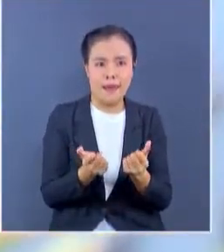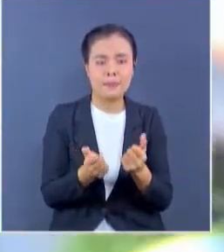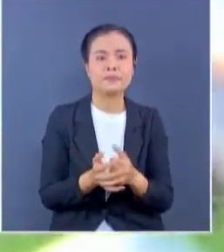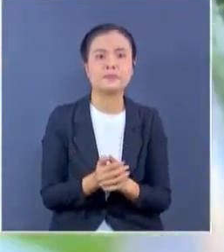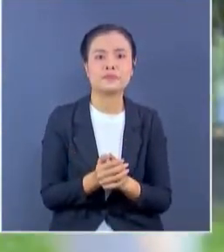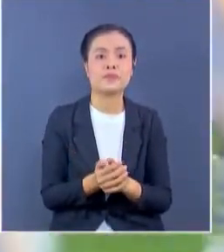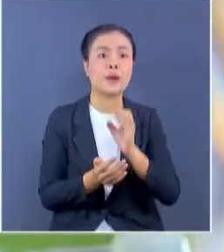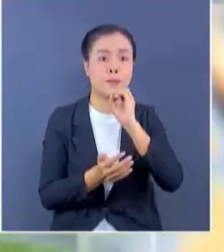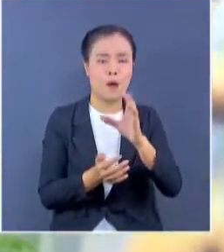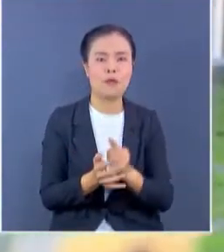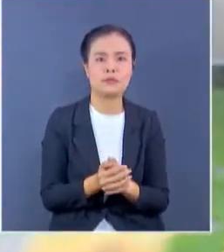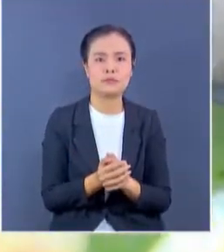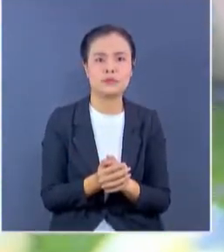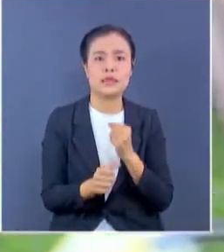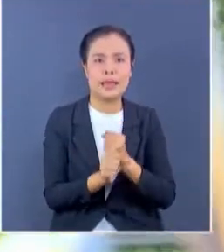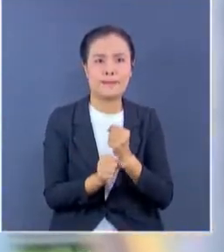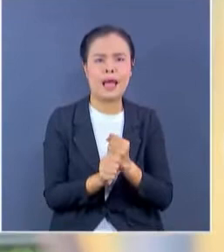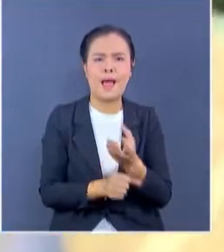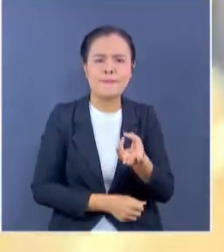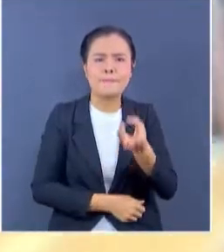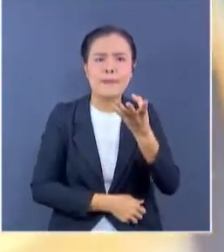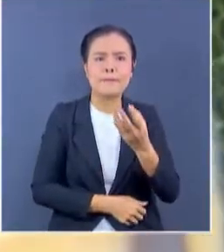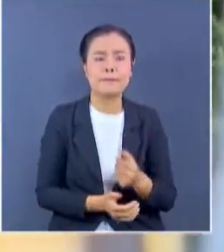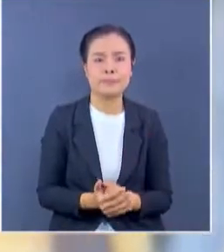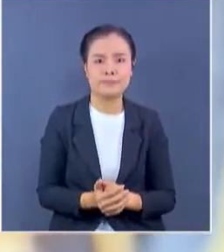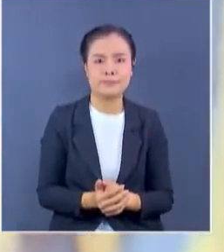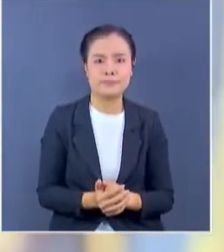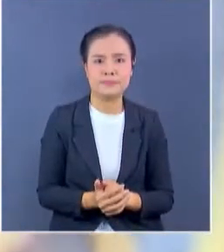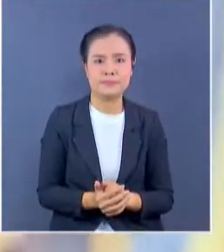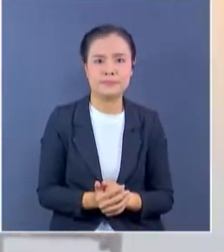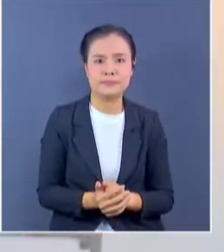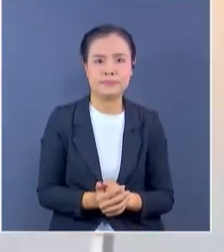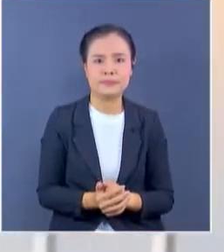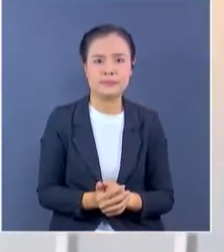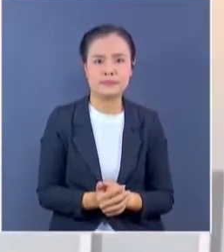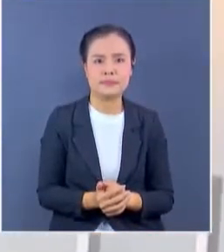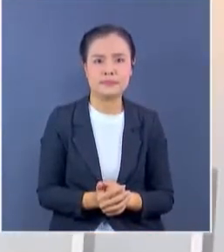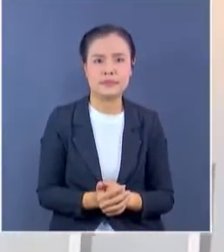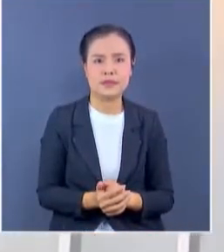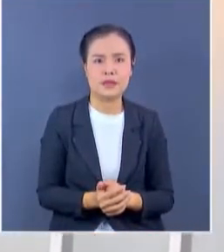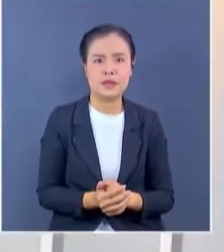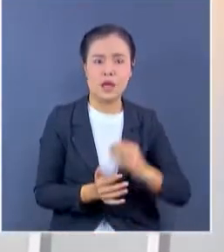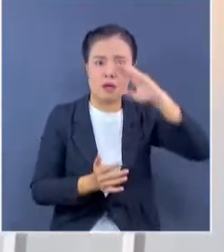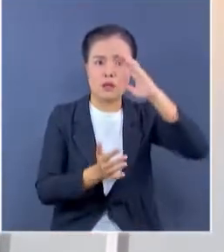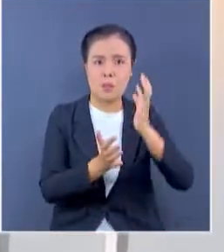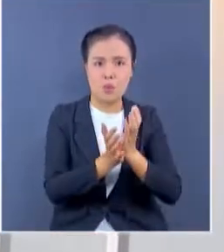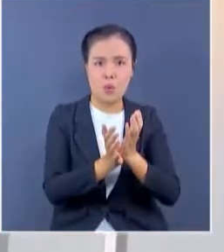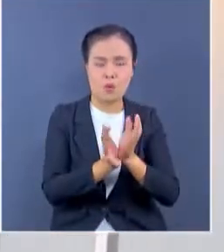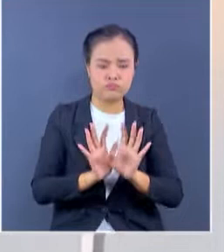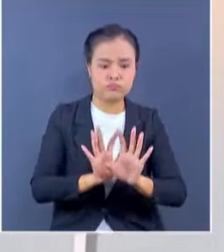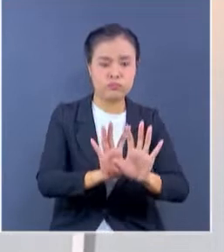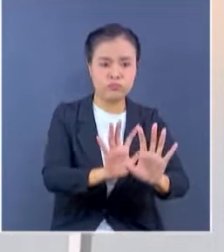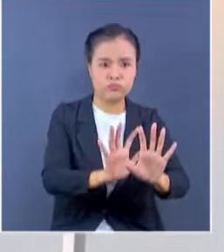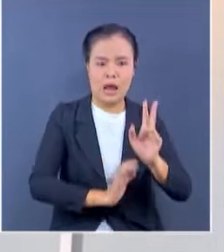องต้นเขาอ้างว่าเพิ่งจะมาทำงานที่นี่ได้ไม่กี่เดือนเท่านั้นแล้วก็อนุญาตให้เฉพาะเจ้าหน้าที่เข้าไปนะครับสื่อมวลชนร